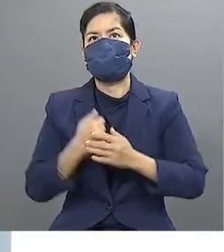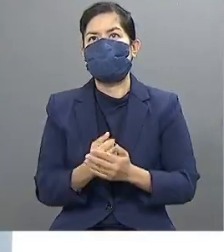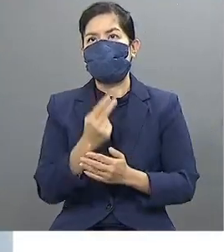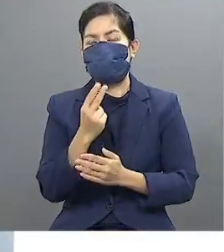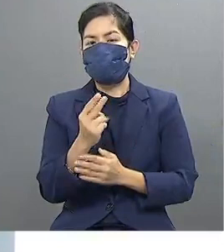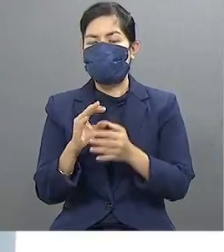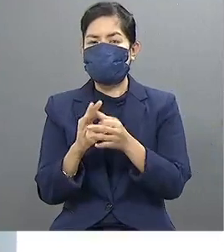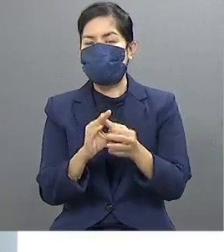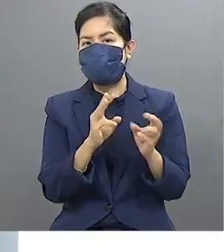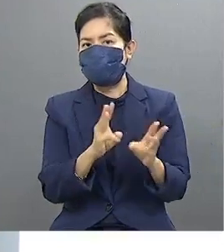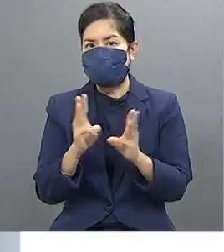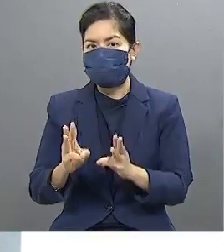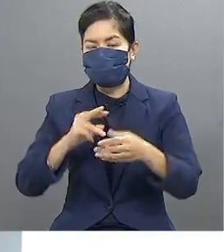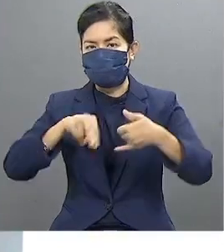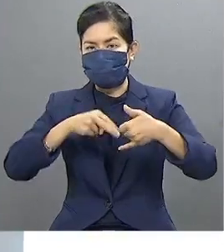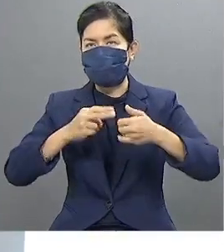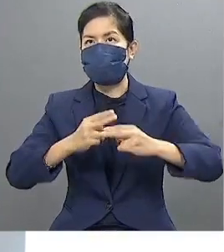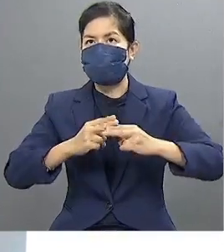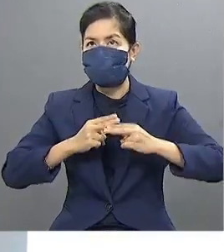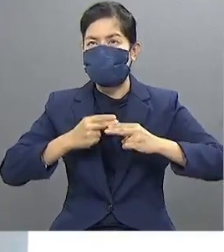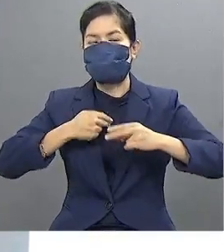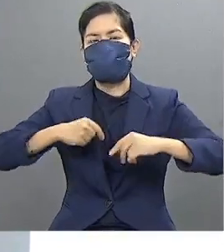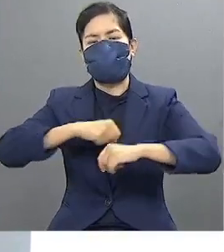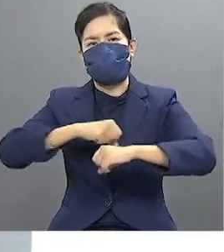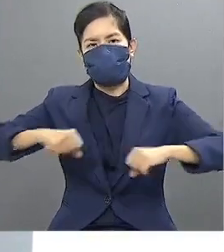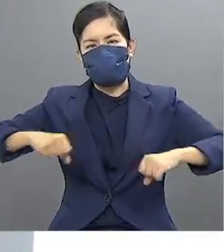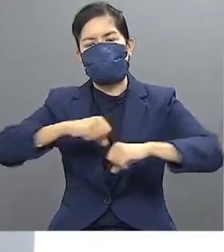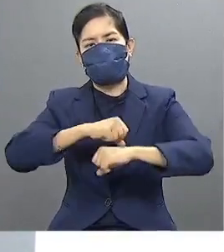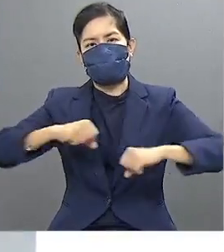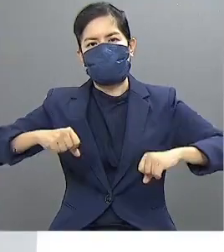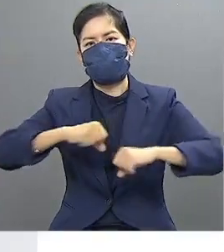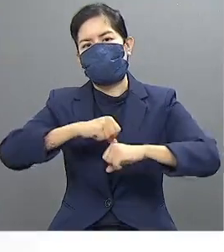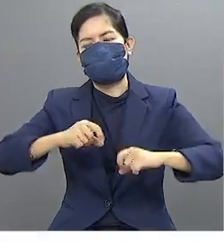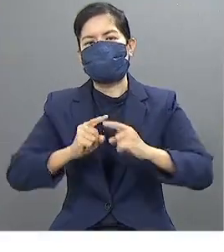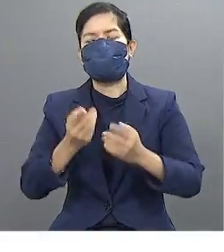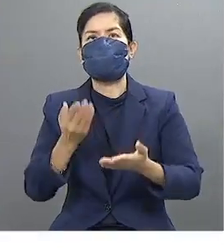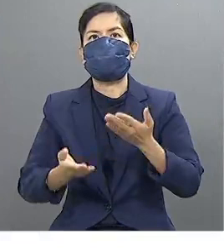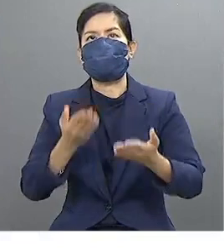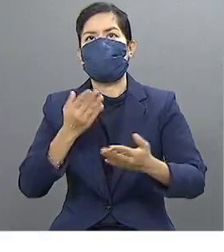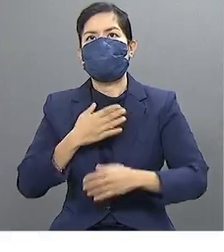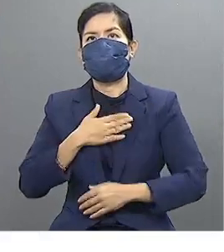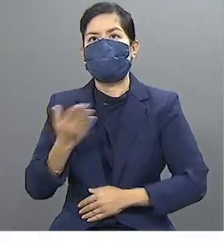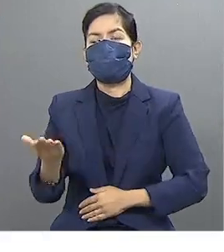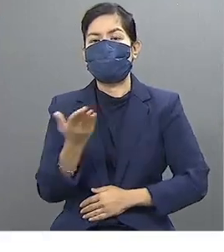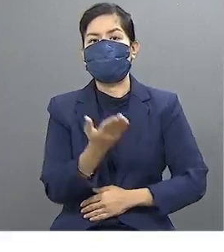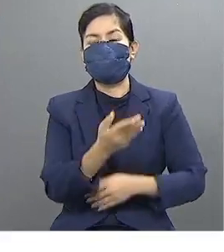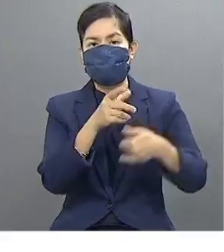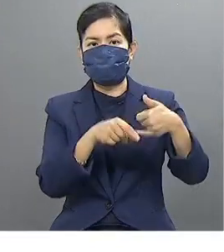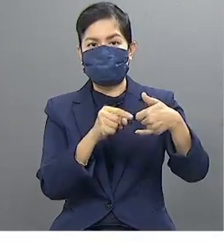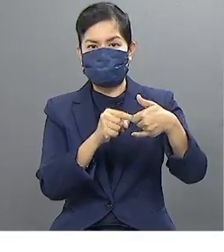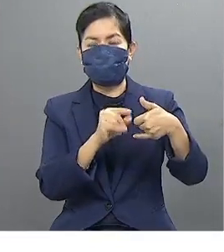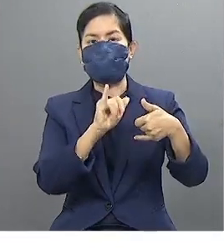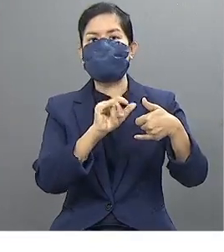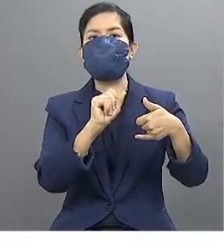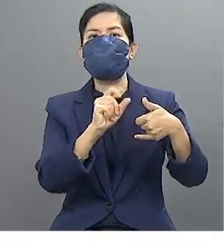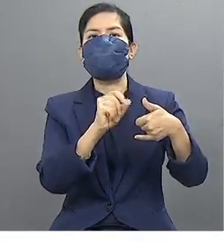ออกกำลังกายที่เหมาะสมสำหรับผู้ป่วยโรคไตนะครับก็ตอนนั้นเราเชิญอาจารย์ยิ่งศักดิ์จงเลือดเจษฎาวงศ์นะครับอาจารย์ก็มีจิตสาธารณะ